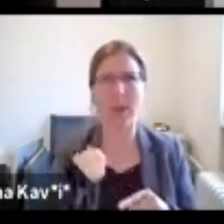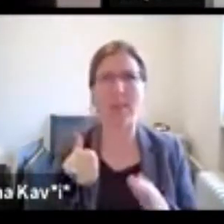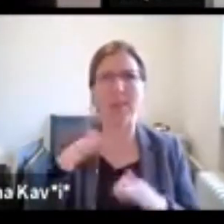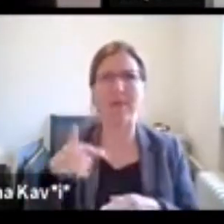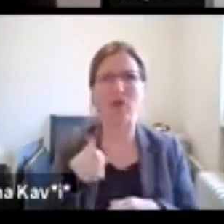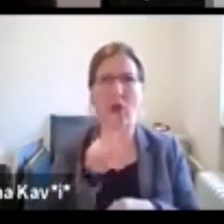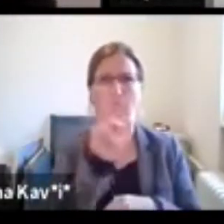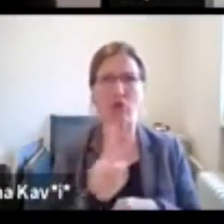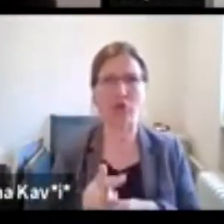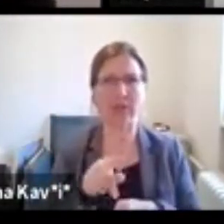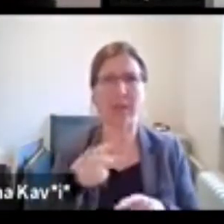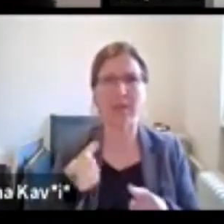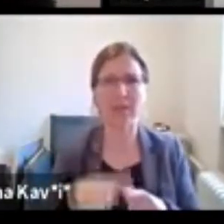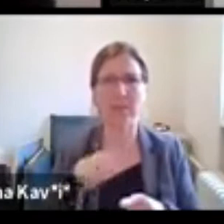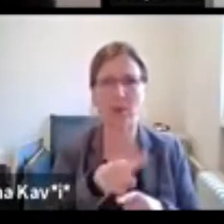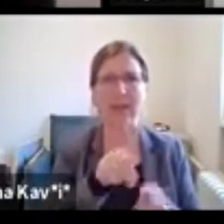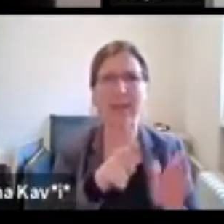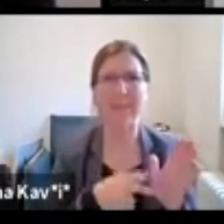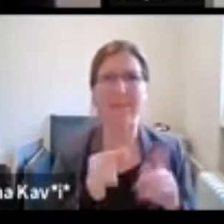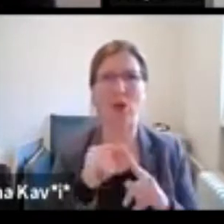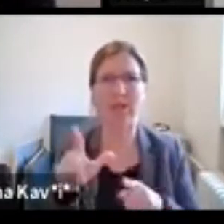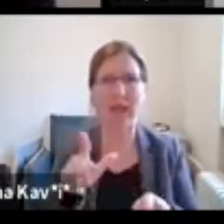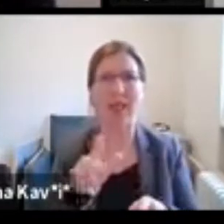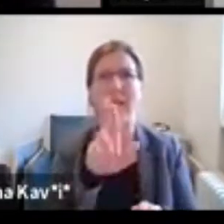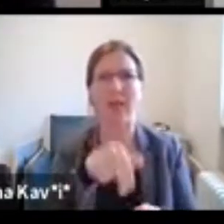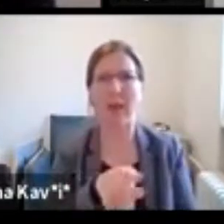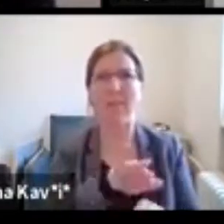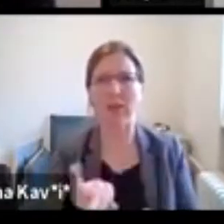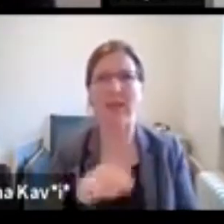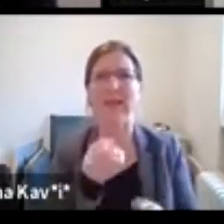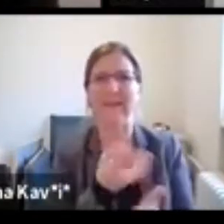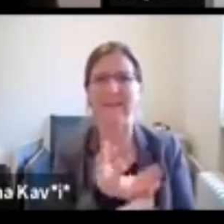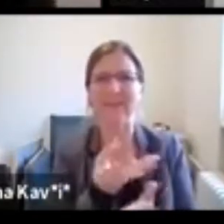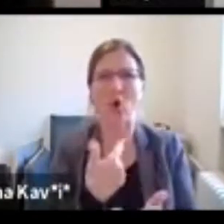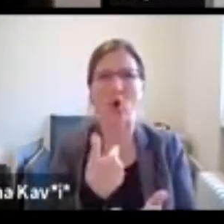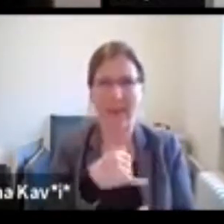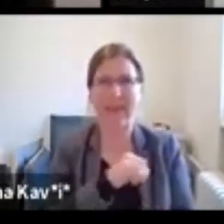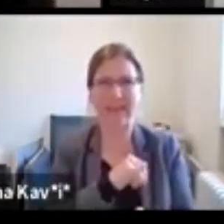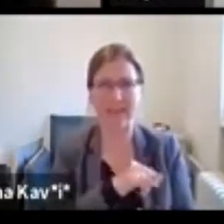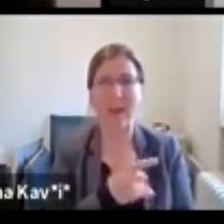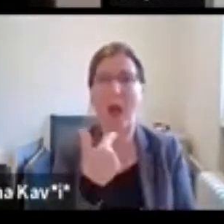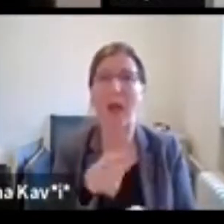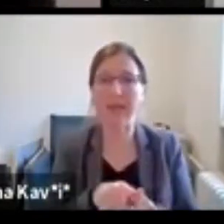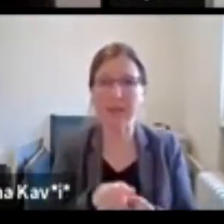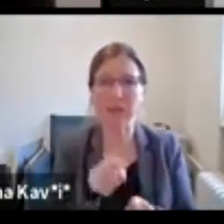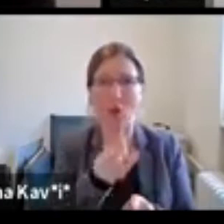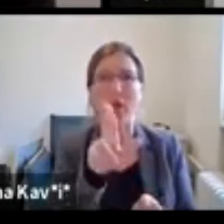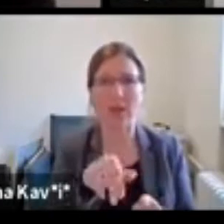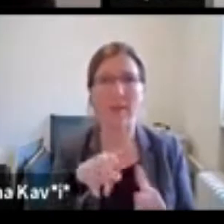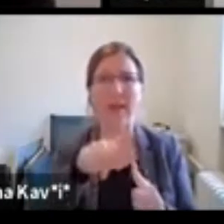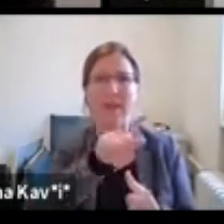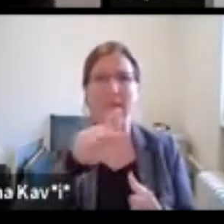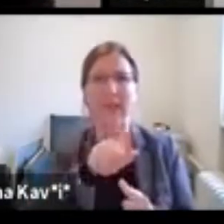imam informacije koje me neposredno zanimaju zbog samog mog statusa, ali i informacije koje nisu vezane uz osobe s